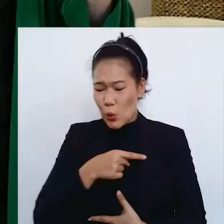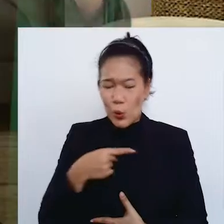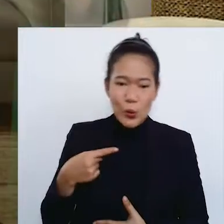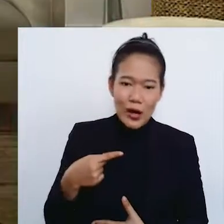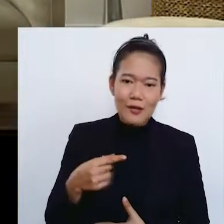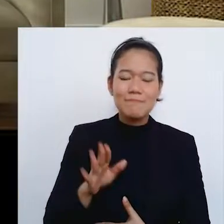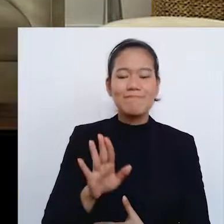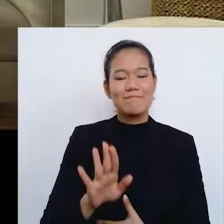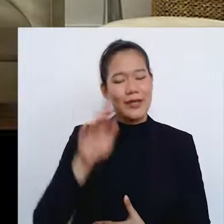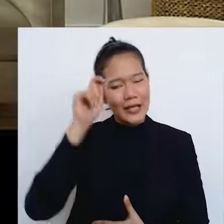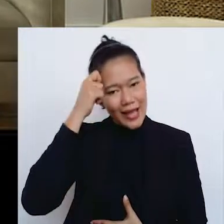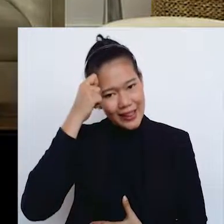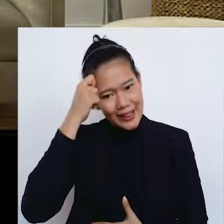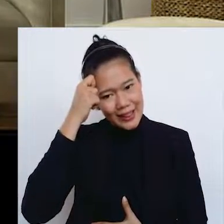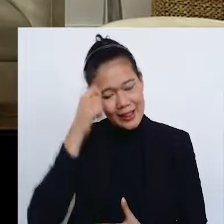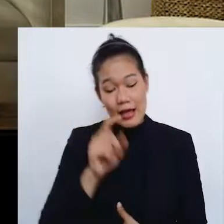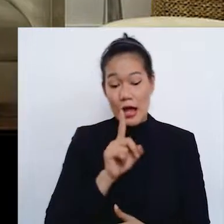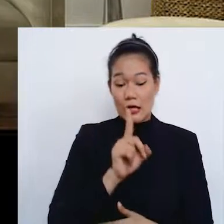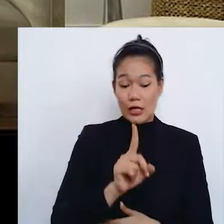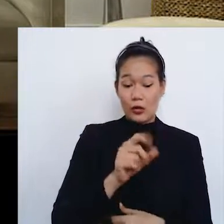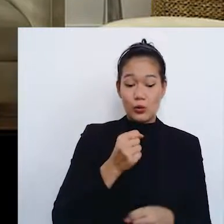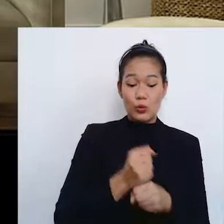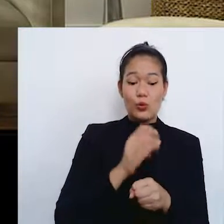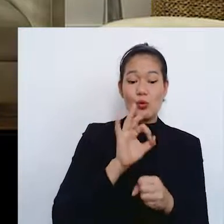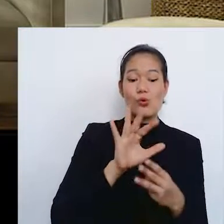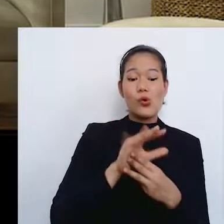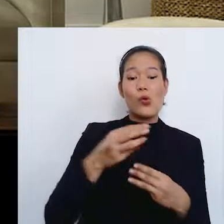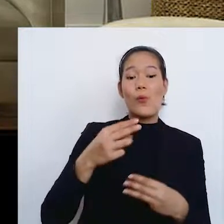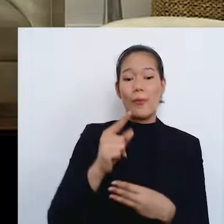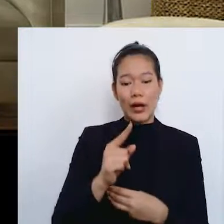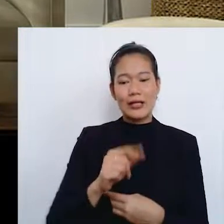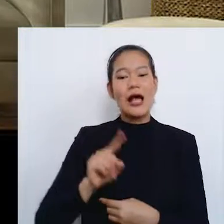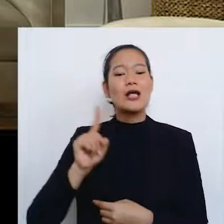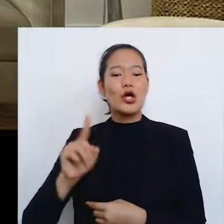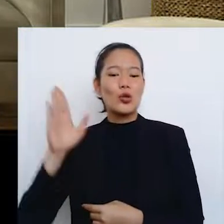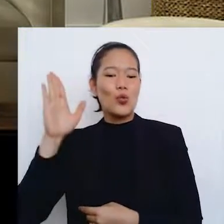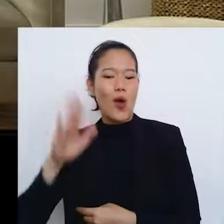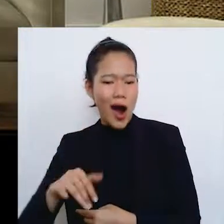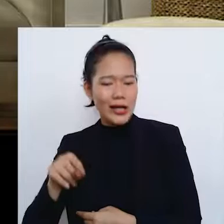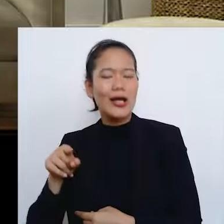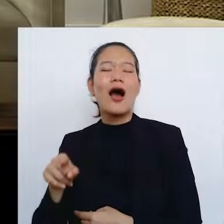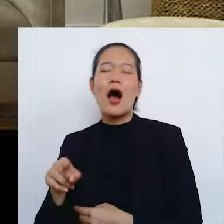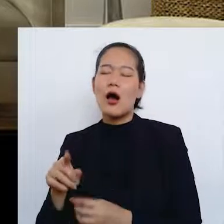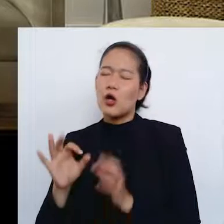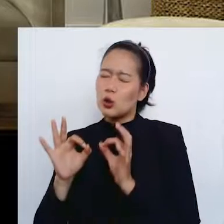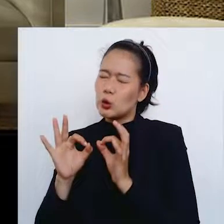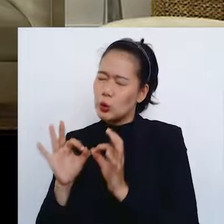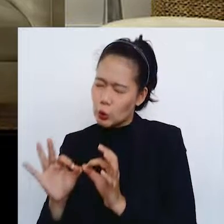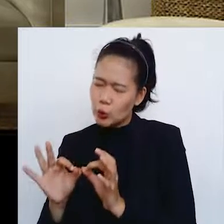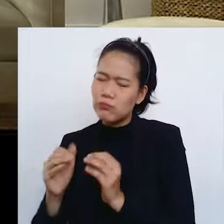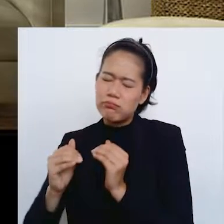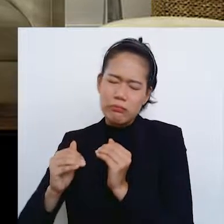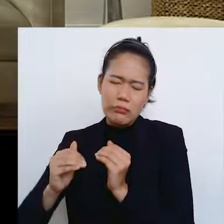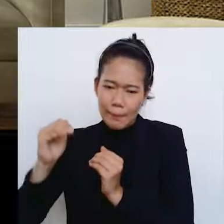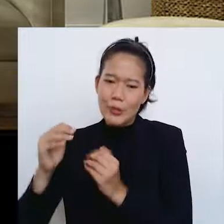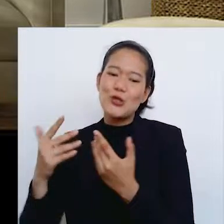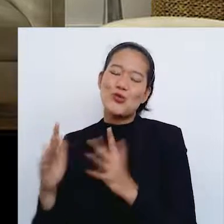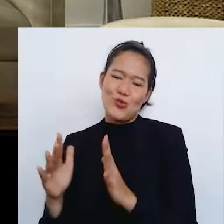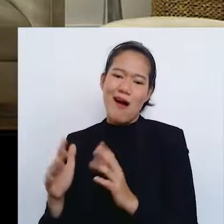kurang, ingatlah, satu gomer satu hari itu lebih dari